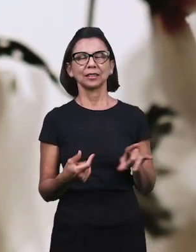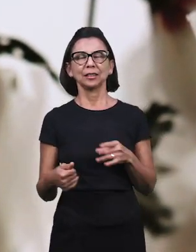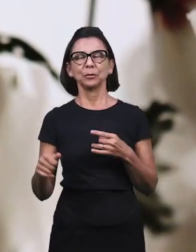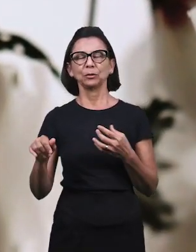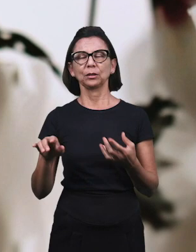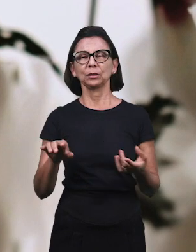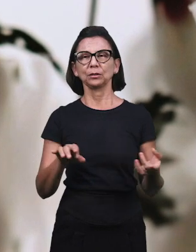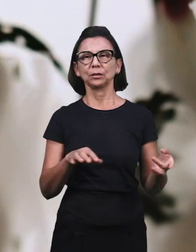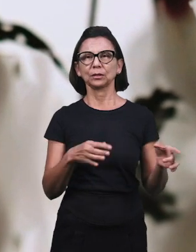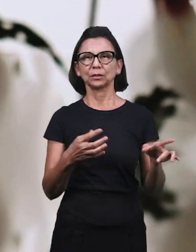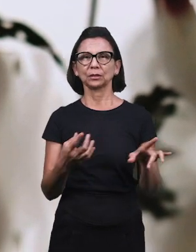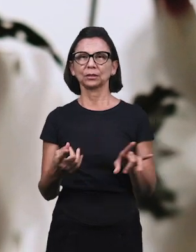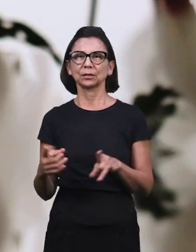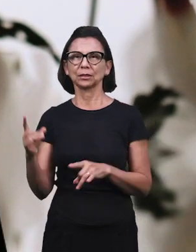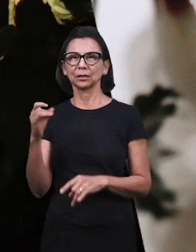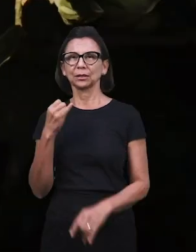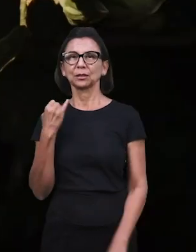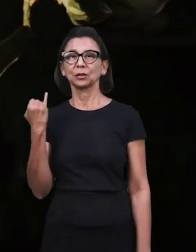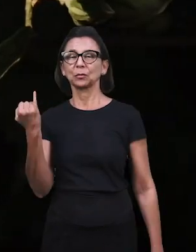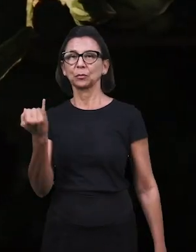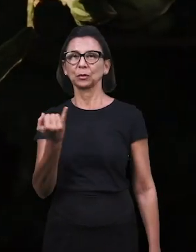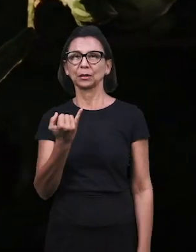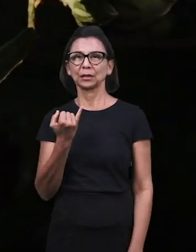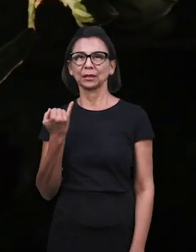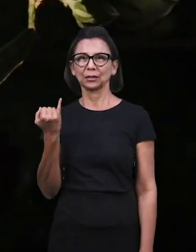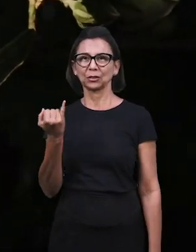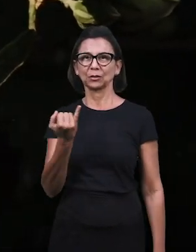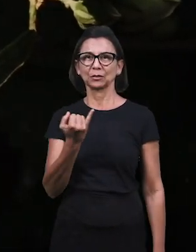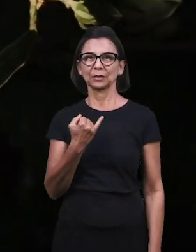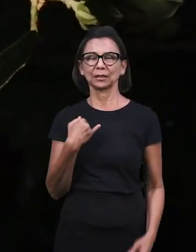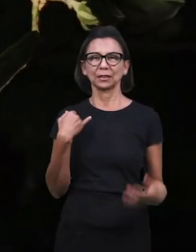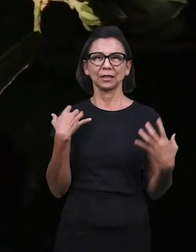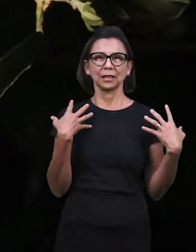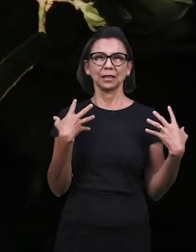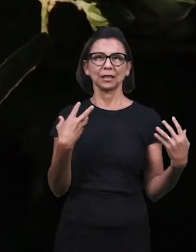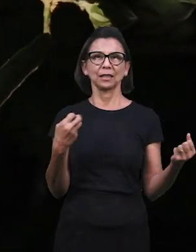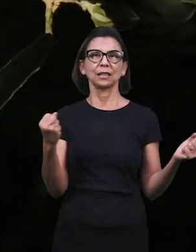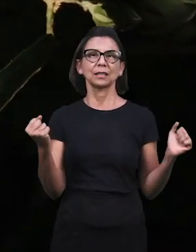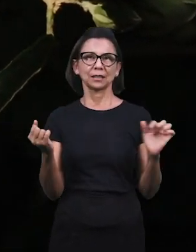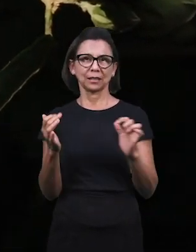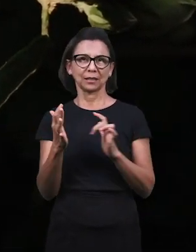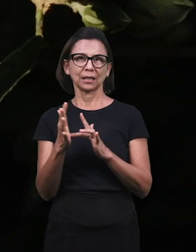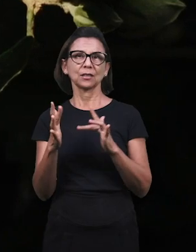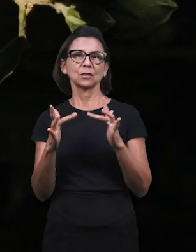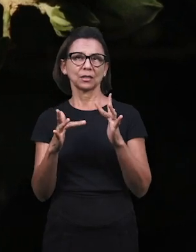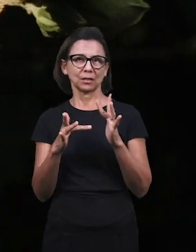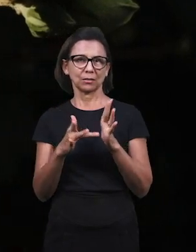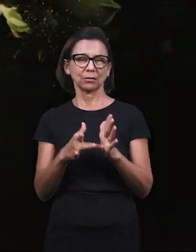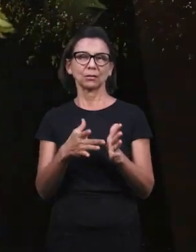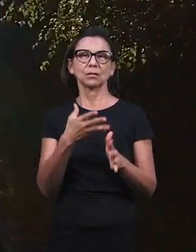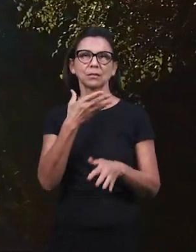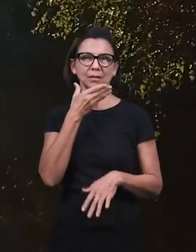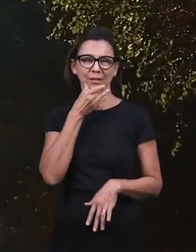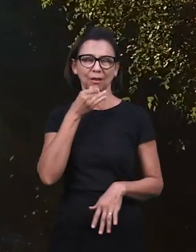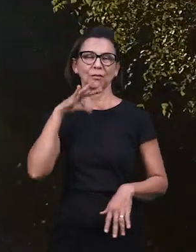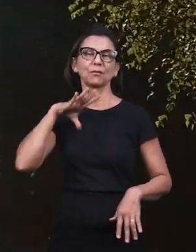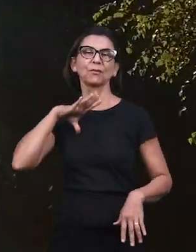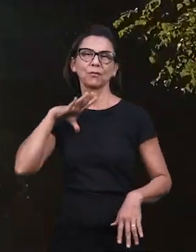nome de Jesus, o Salvador.